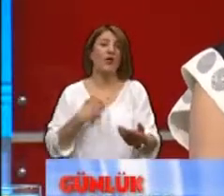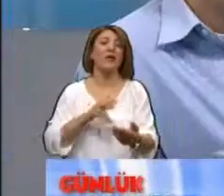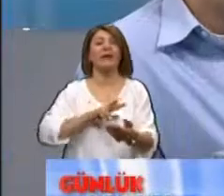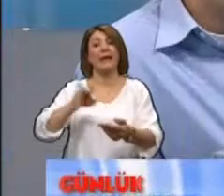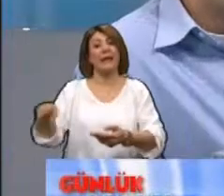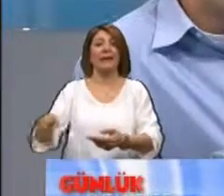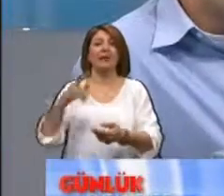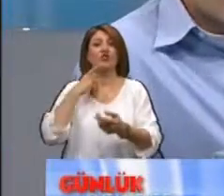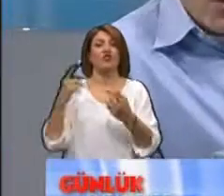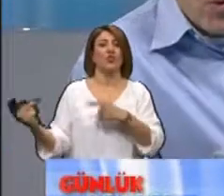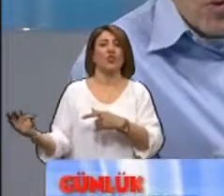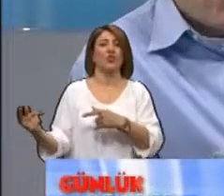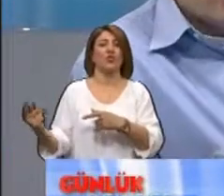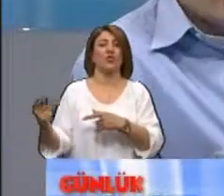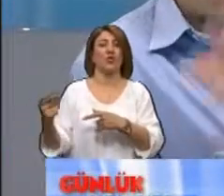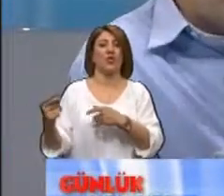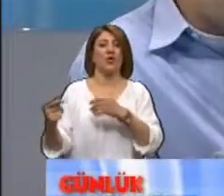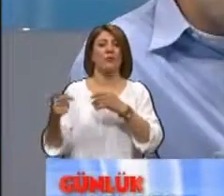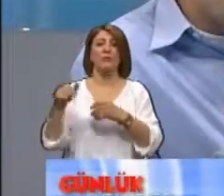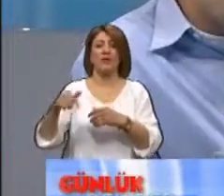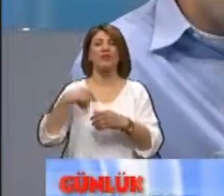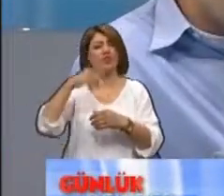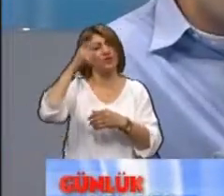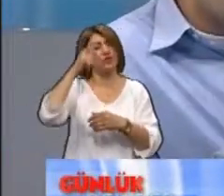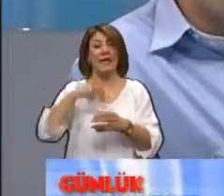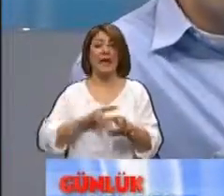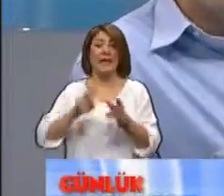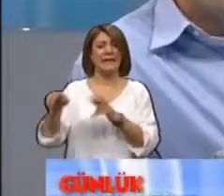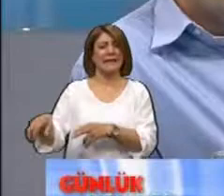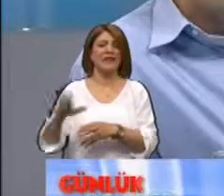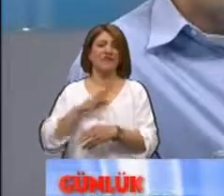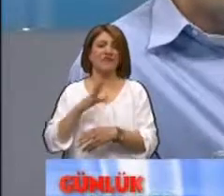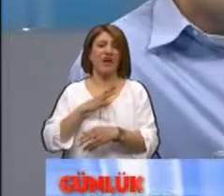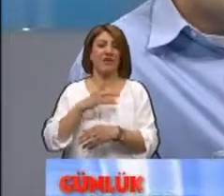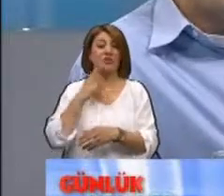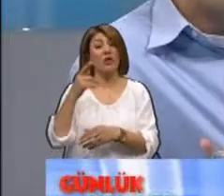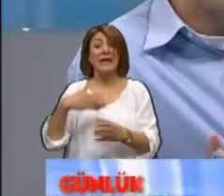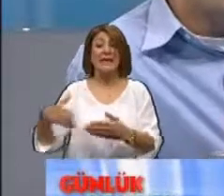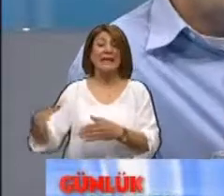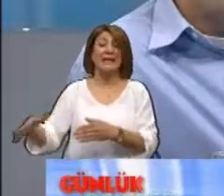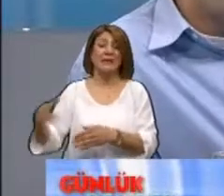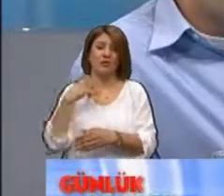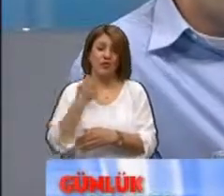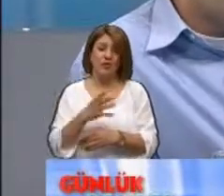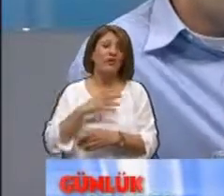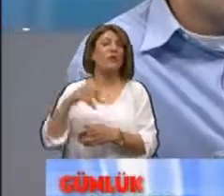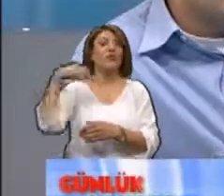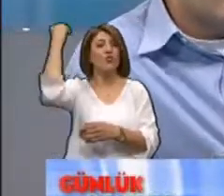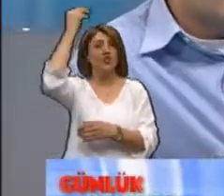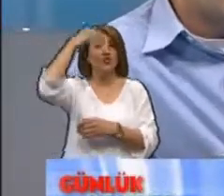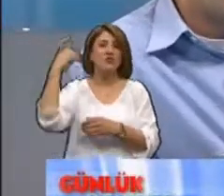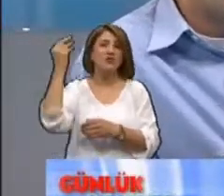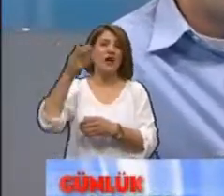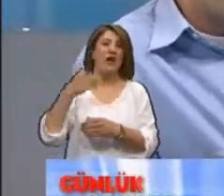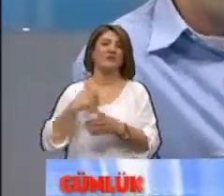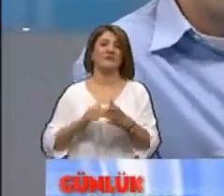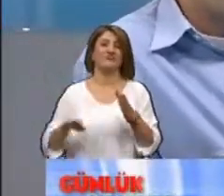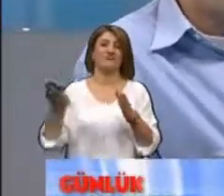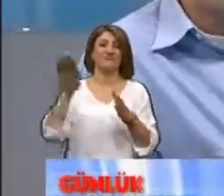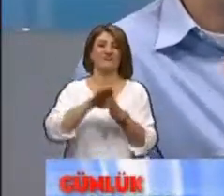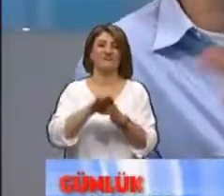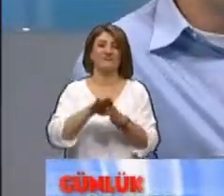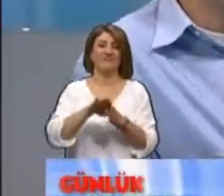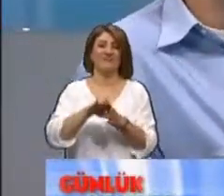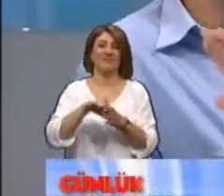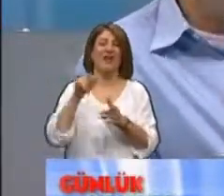diyor. Bizde öyledir bak, uzun yol şoförü. Ha, inmeyin diyorsa uzun yol gerek şoförü yok. Böyle ihtiyar heyeti, muhtar falan filandan bir üst düzeydir bizde yetki